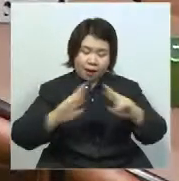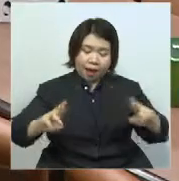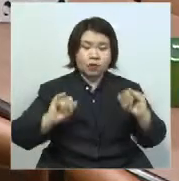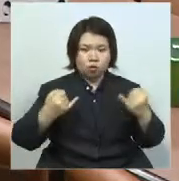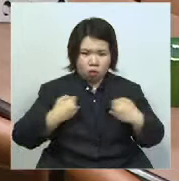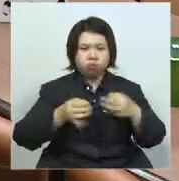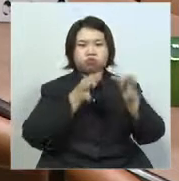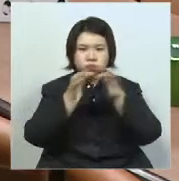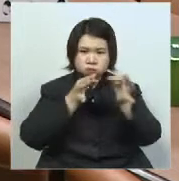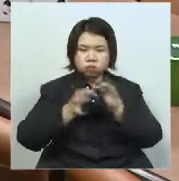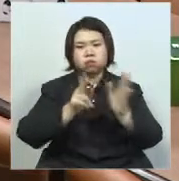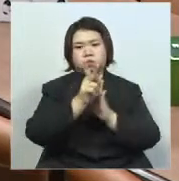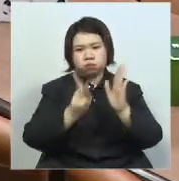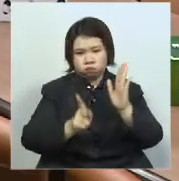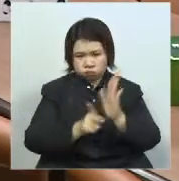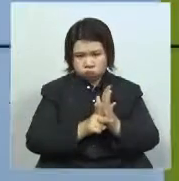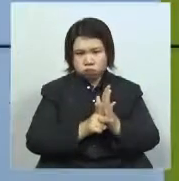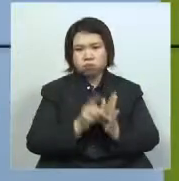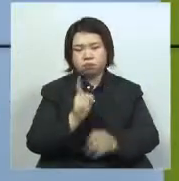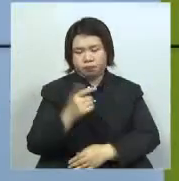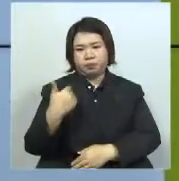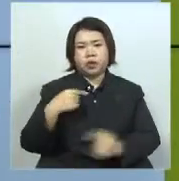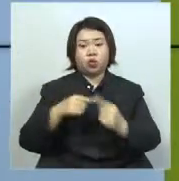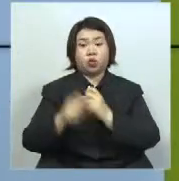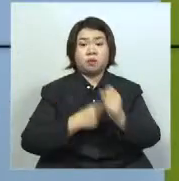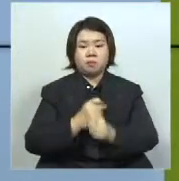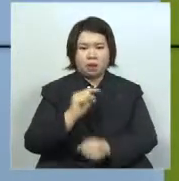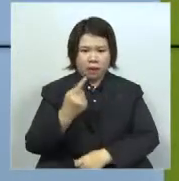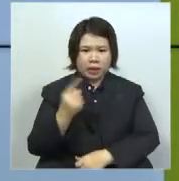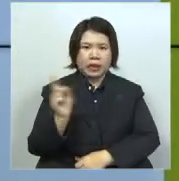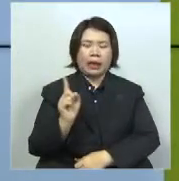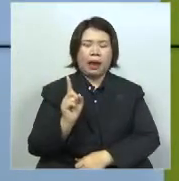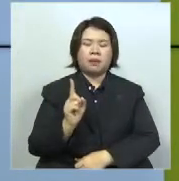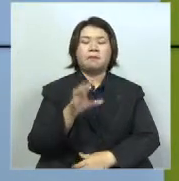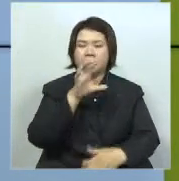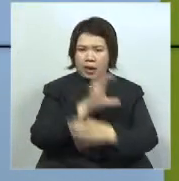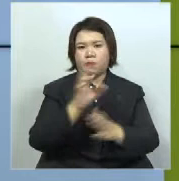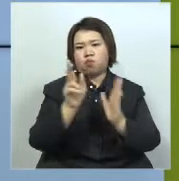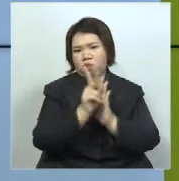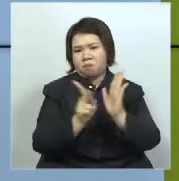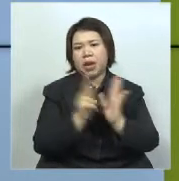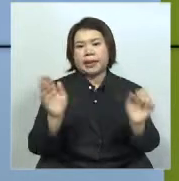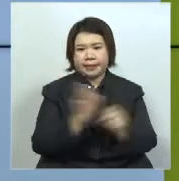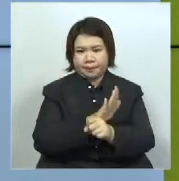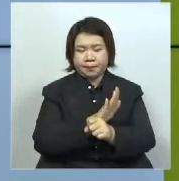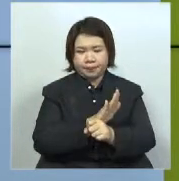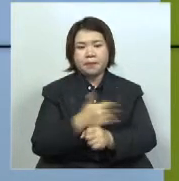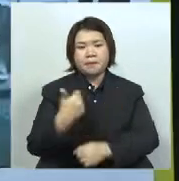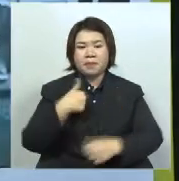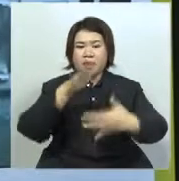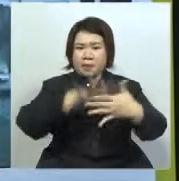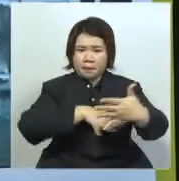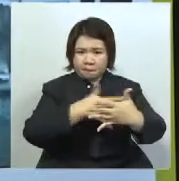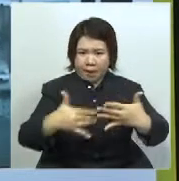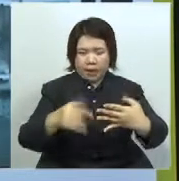ชี้แจงเกี่ยวกับกฎหมายควบคุมเครื่องดื่มแอลกอฮอล์ในช่วงปีใหม่ก็จะมีการบังคับใช้กฎหมายเต็มรูปแบบเขาวางมา